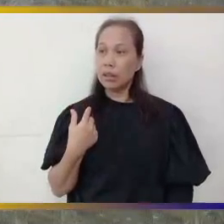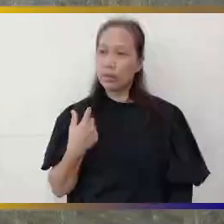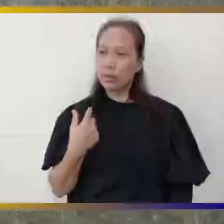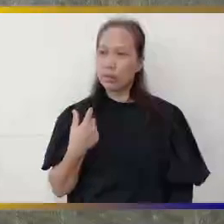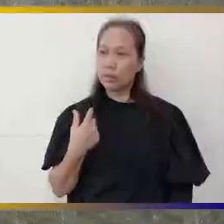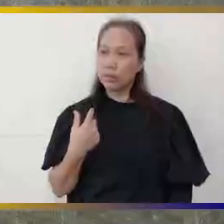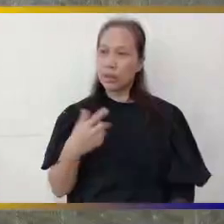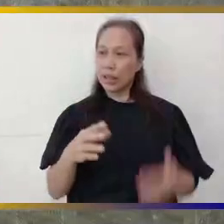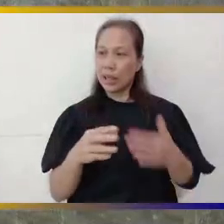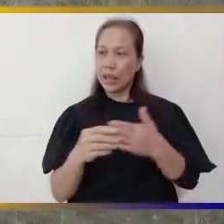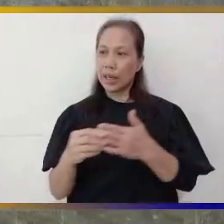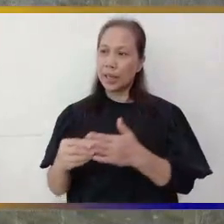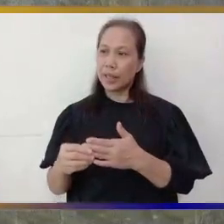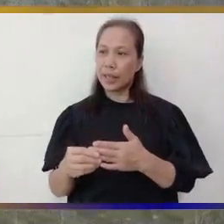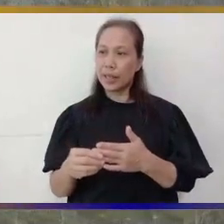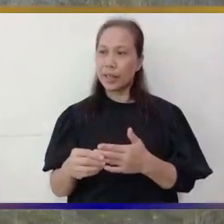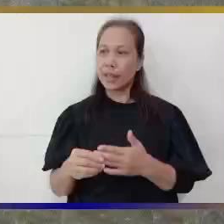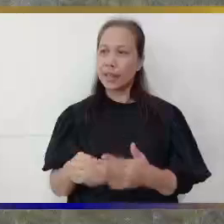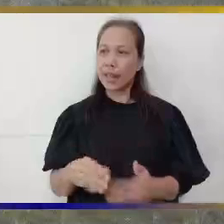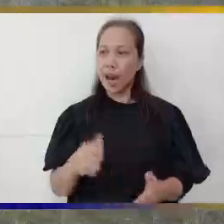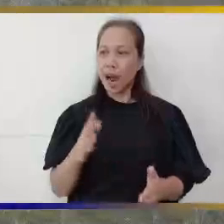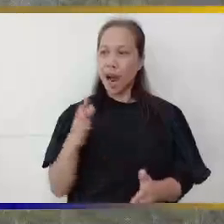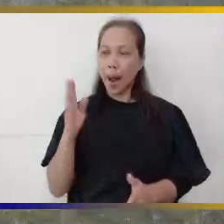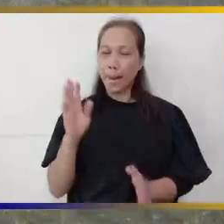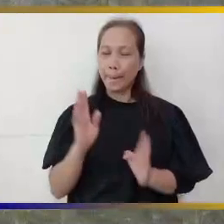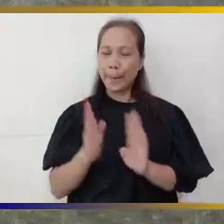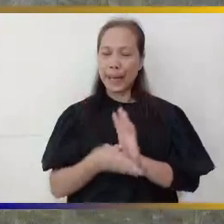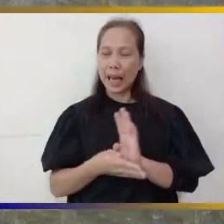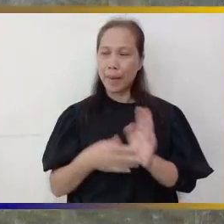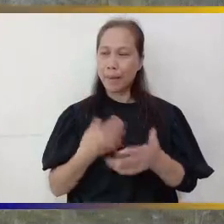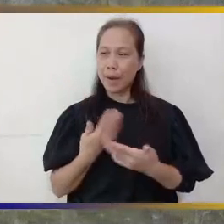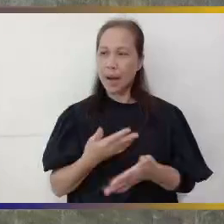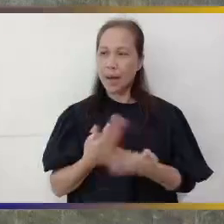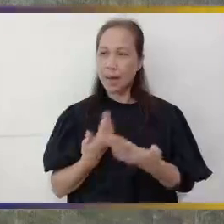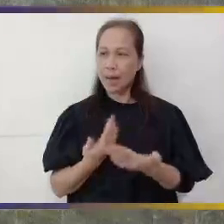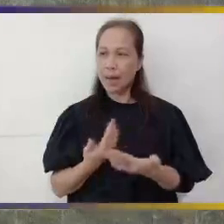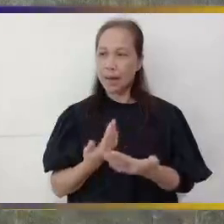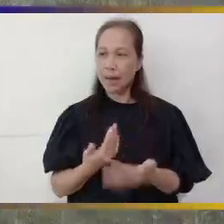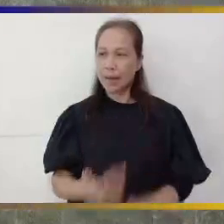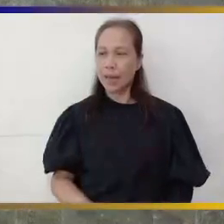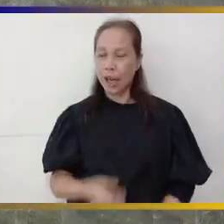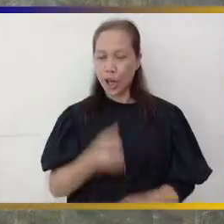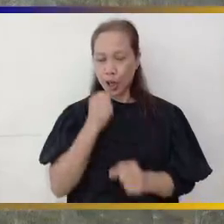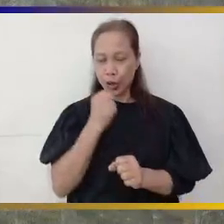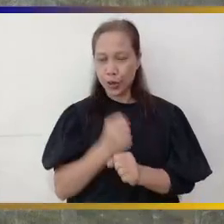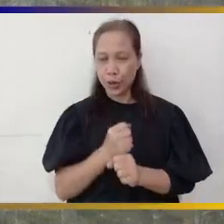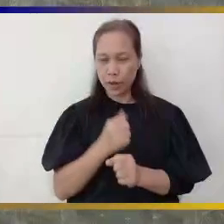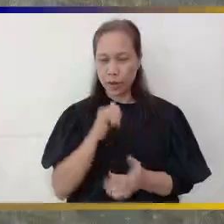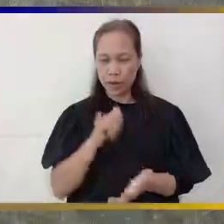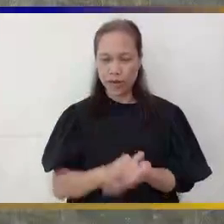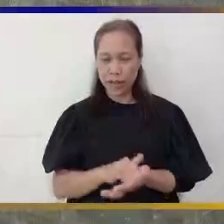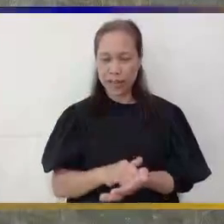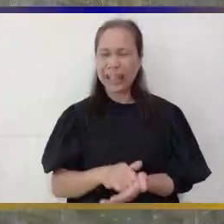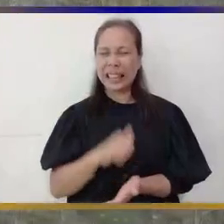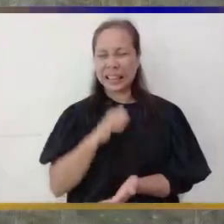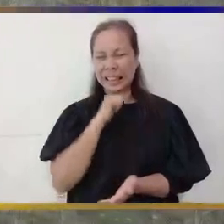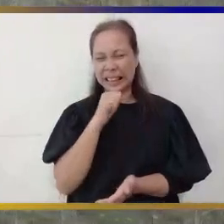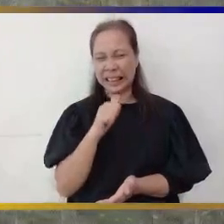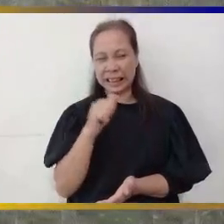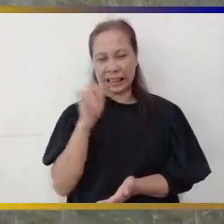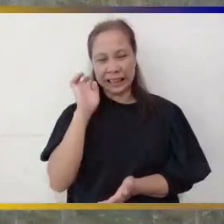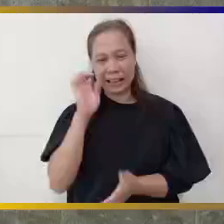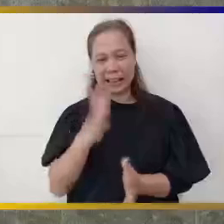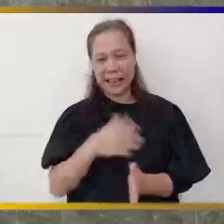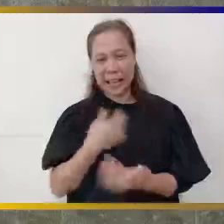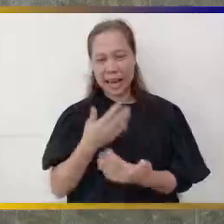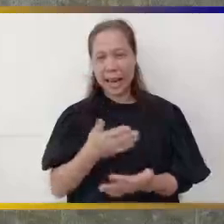matutuwa Anong sabi Sigurado ko hindi matuwa Bakit bigyan mo ba na yung gover mo ng bulag